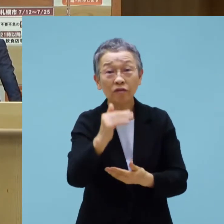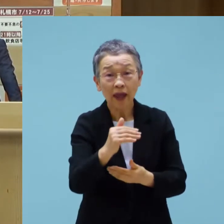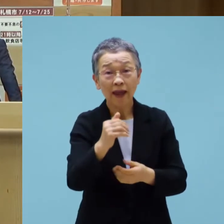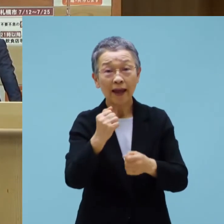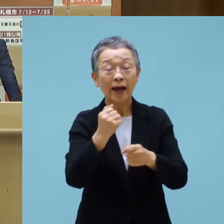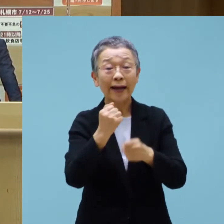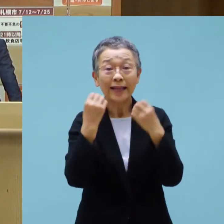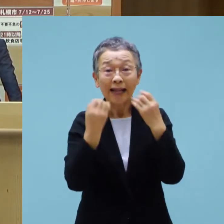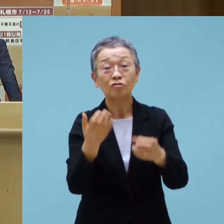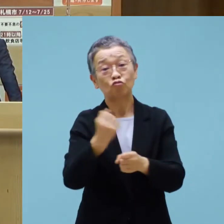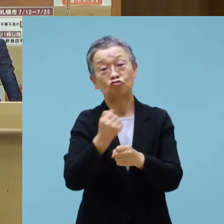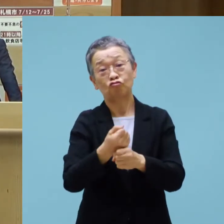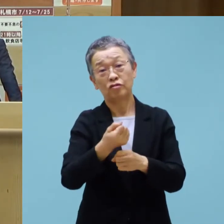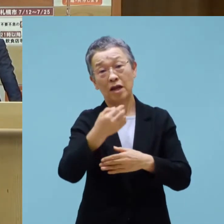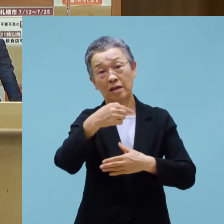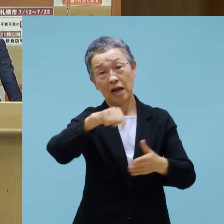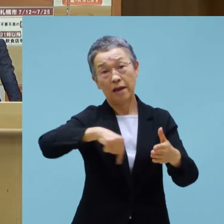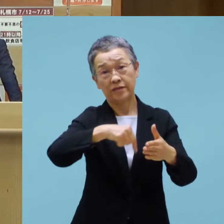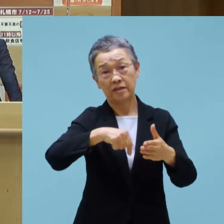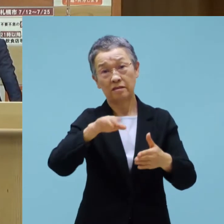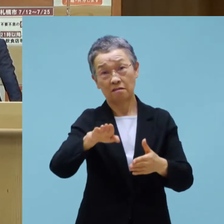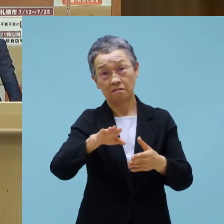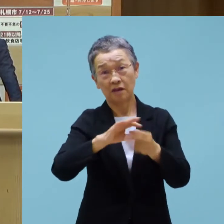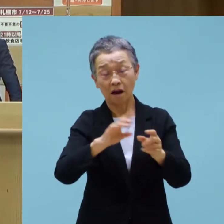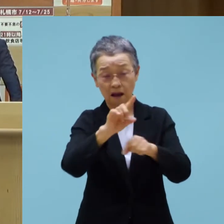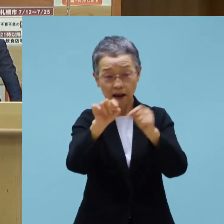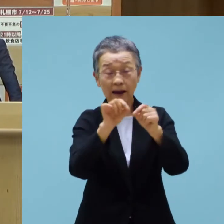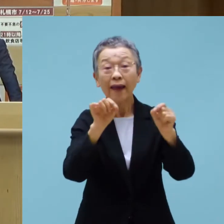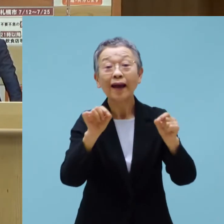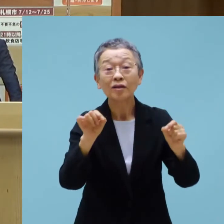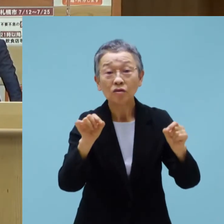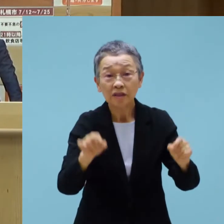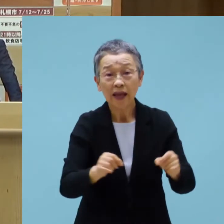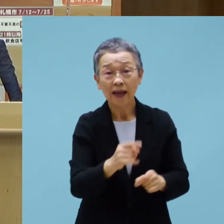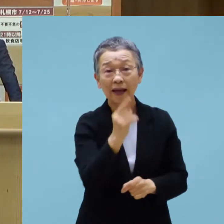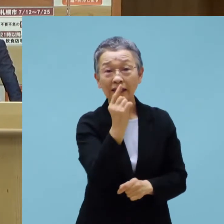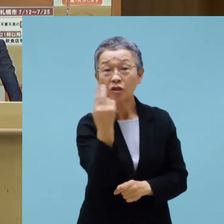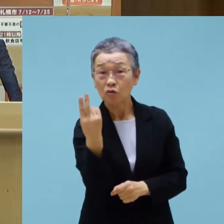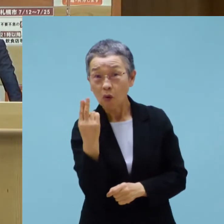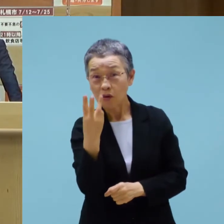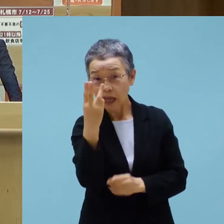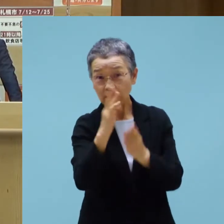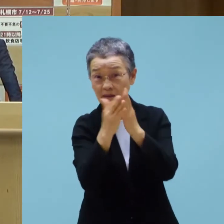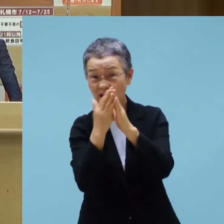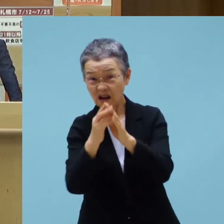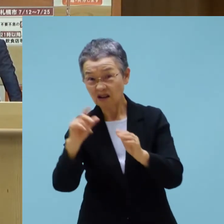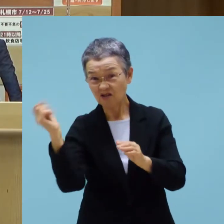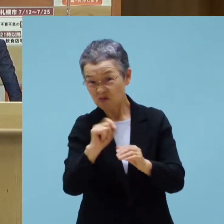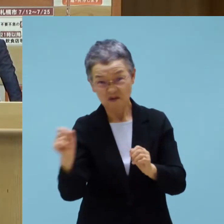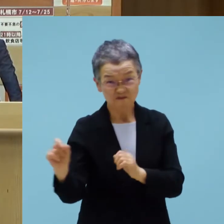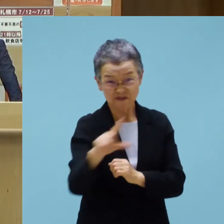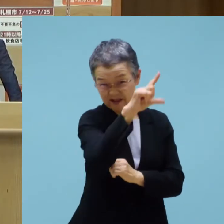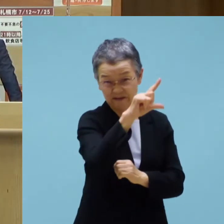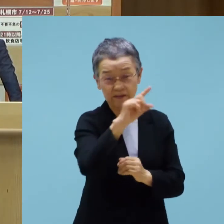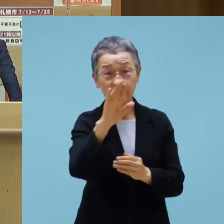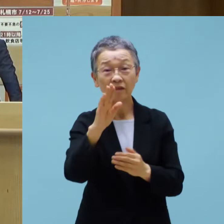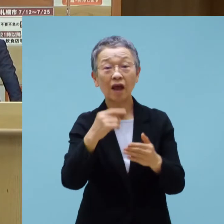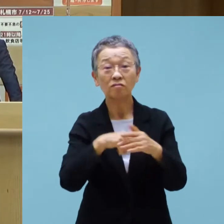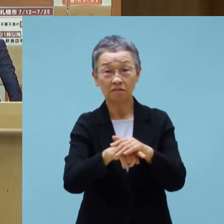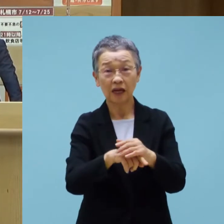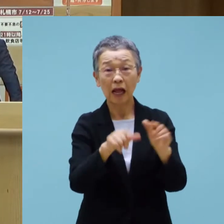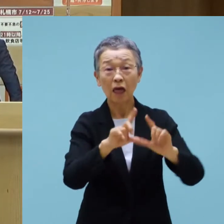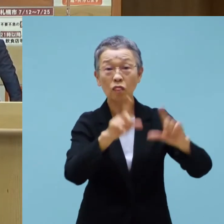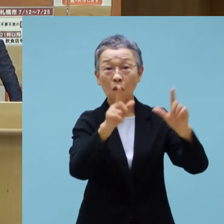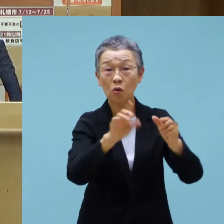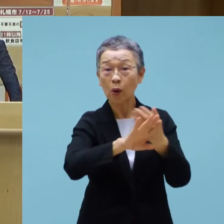が、まあ、結果として例えば、まあ、1都3県今急激に増加してますけども、まあ、東京以外の3県